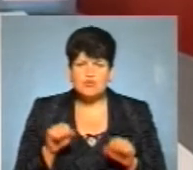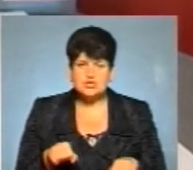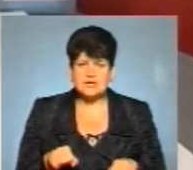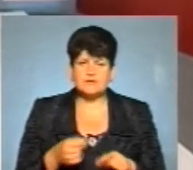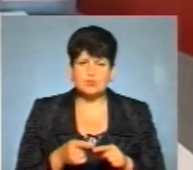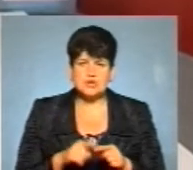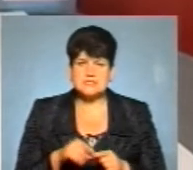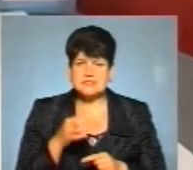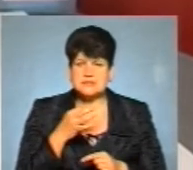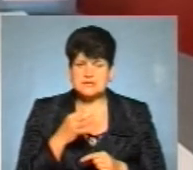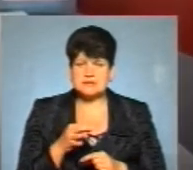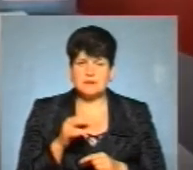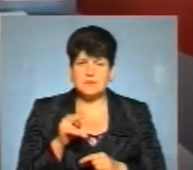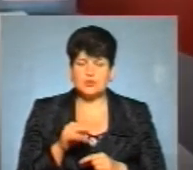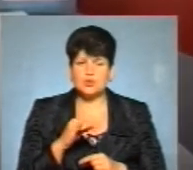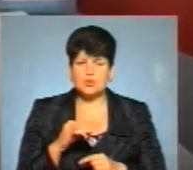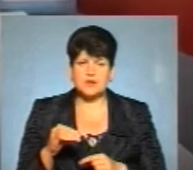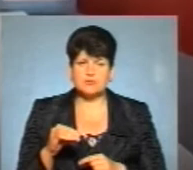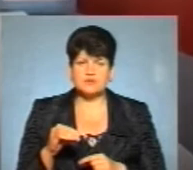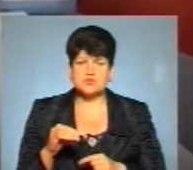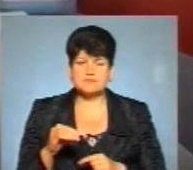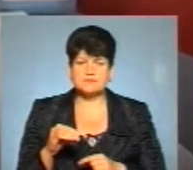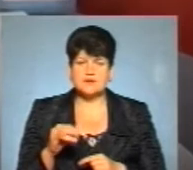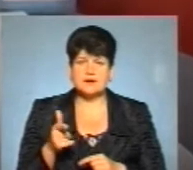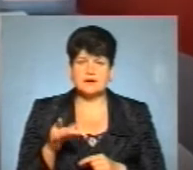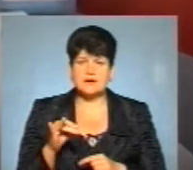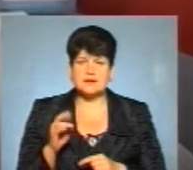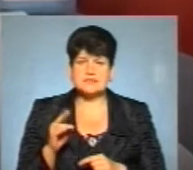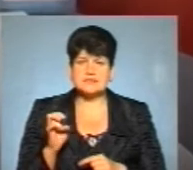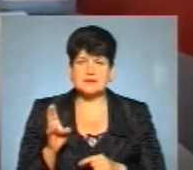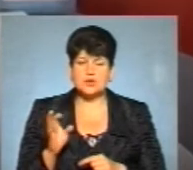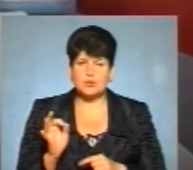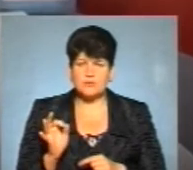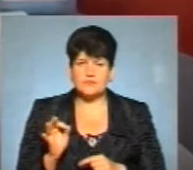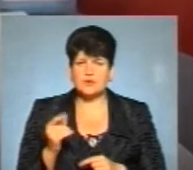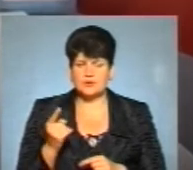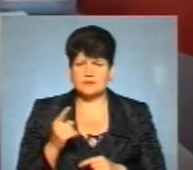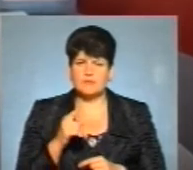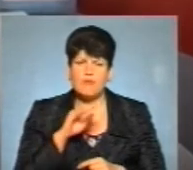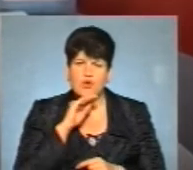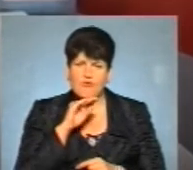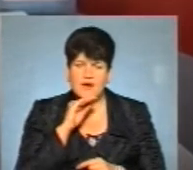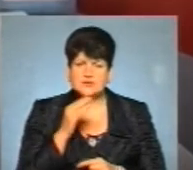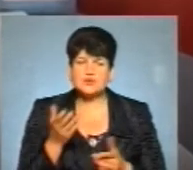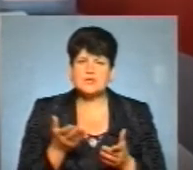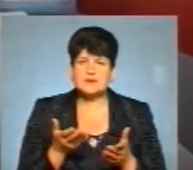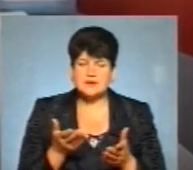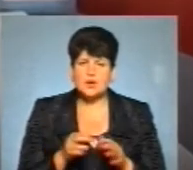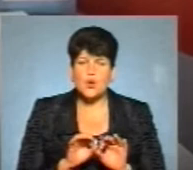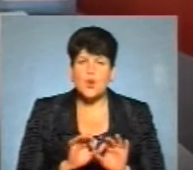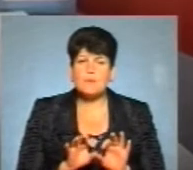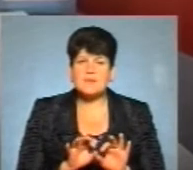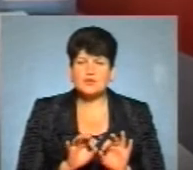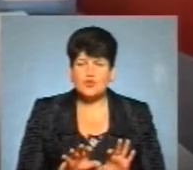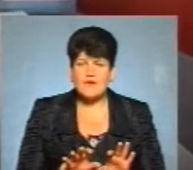гарно сказав Павло Юхимович Гриценко, в одному професор, який коментував